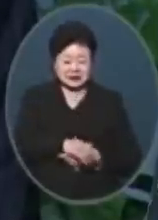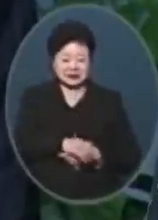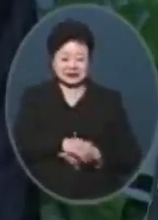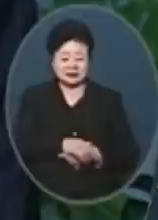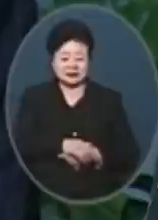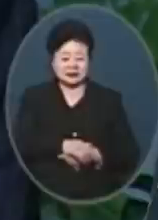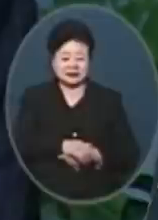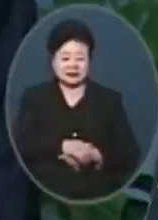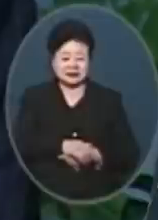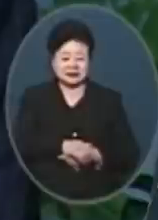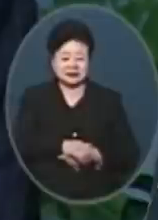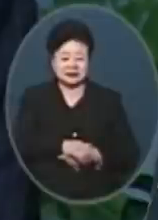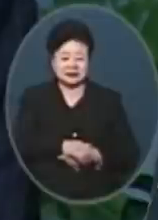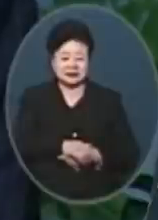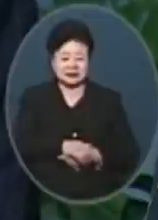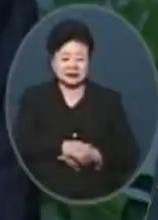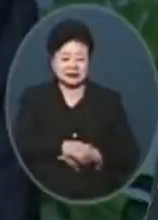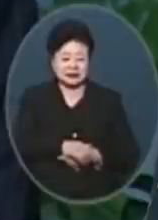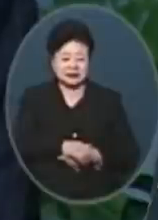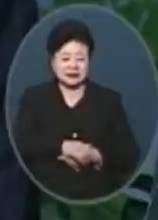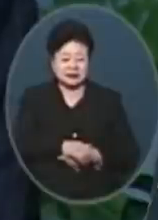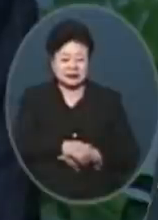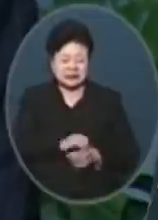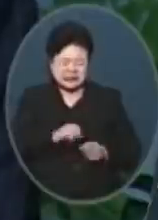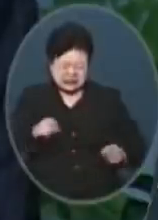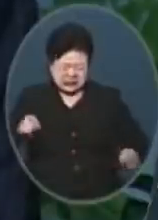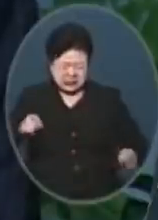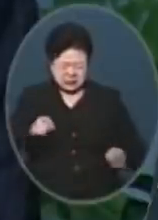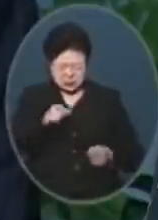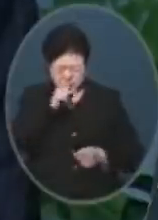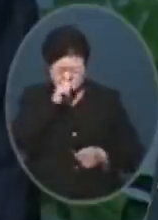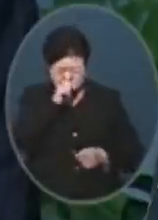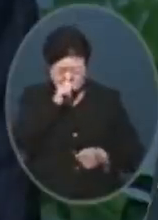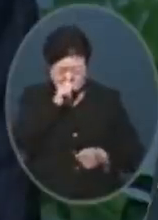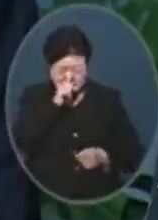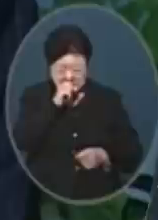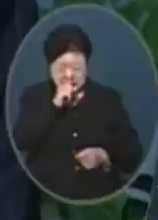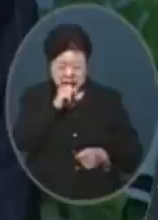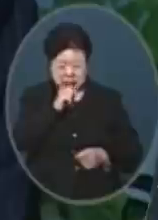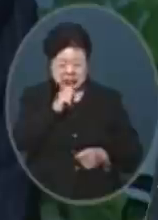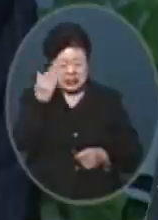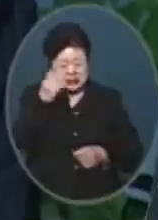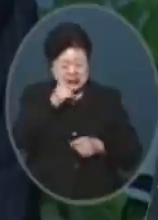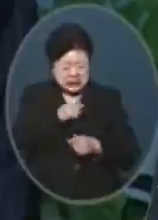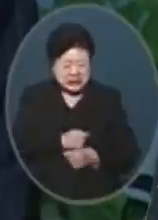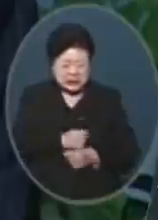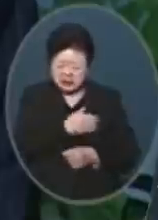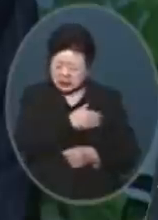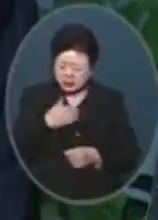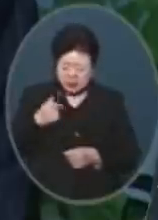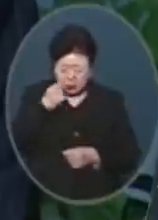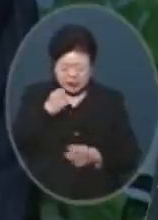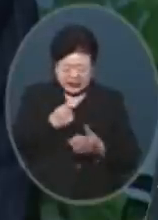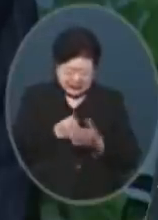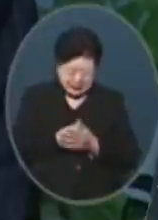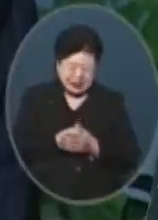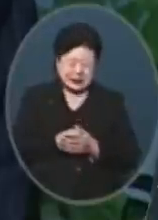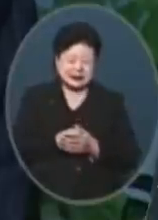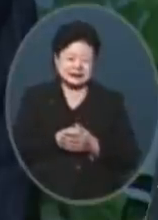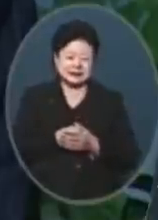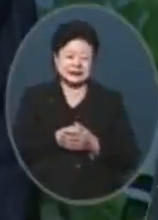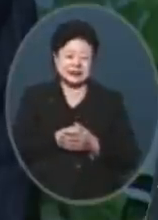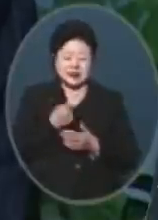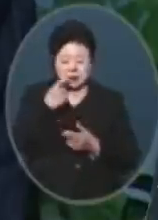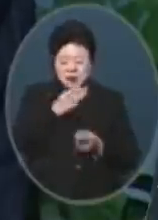하면 좋지만은 여러분 지혜로는 감당을 못할 것입니다.